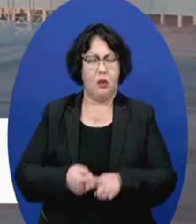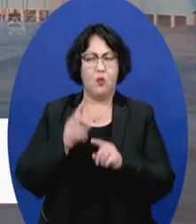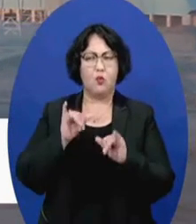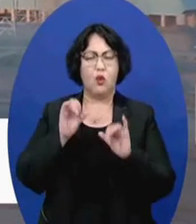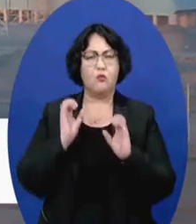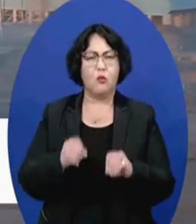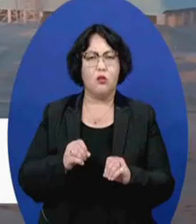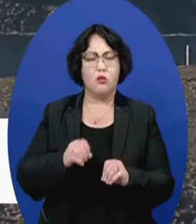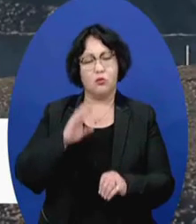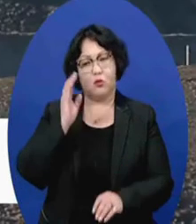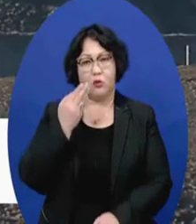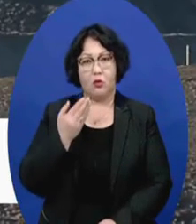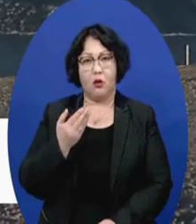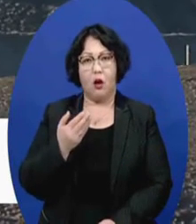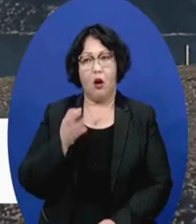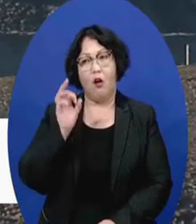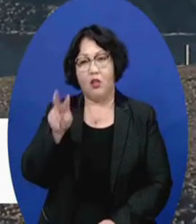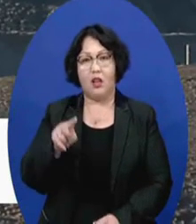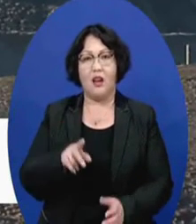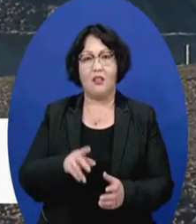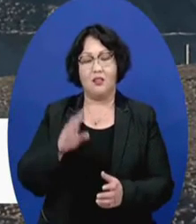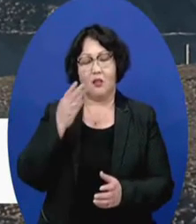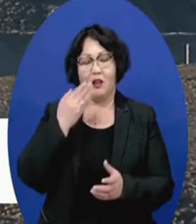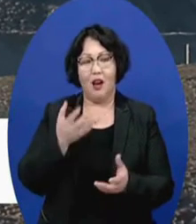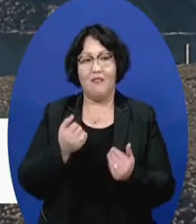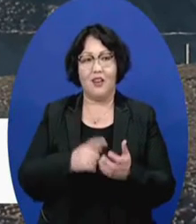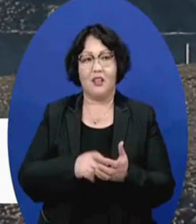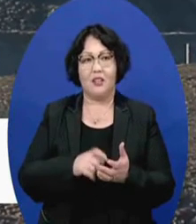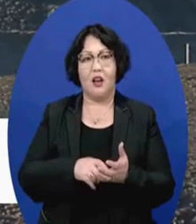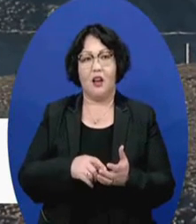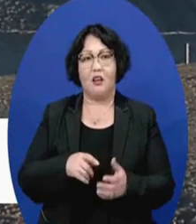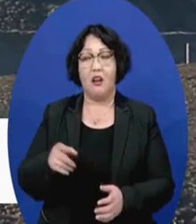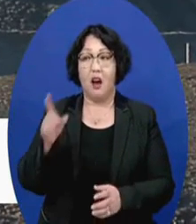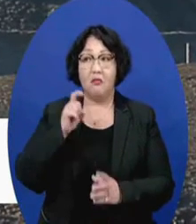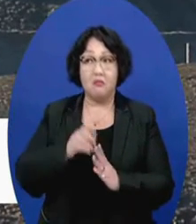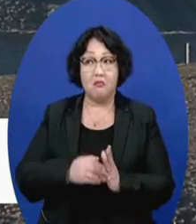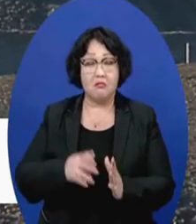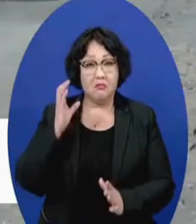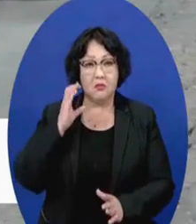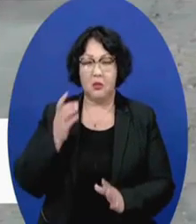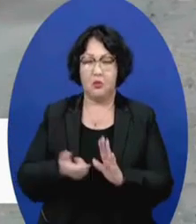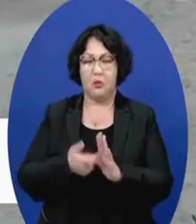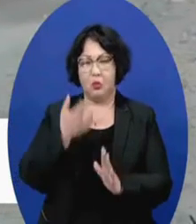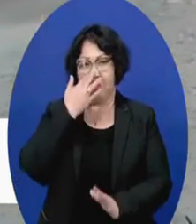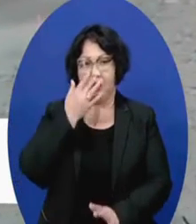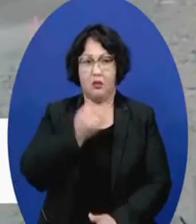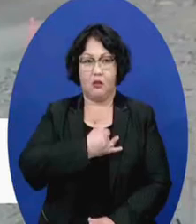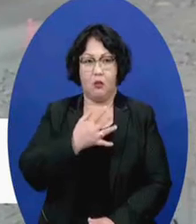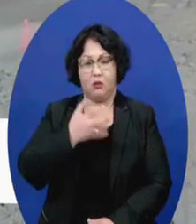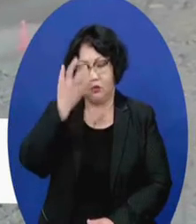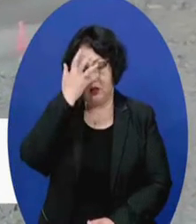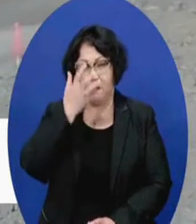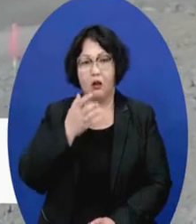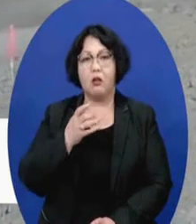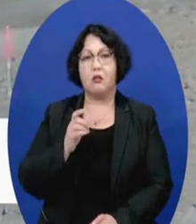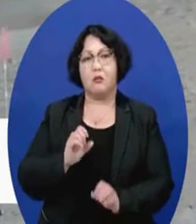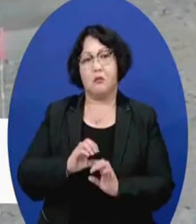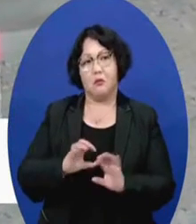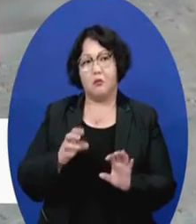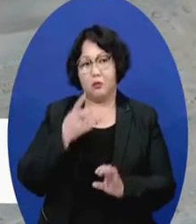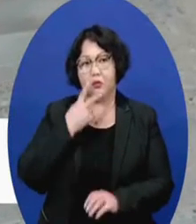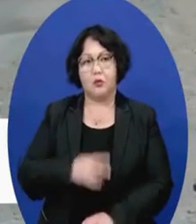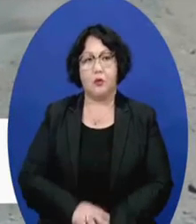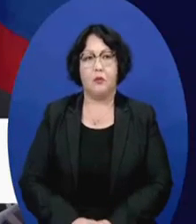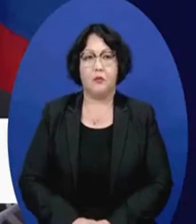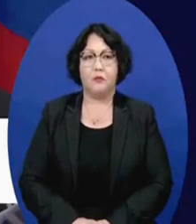хэтрэлтийн шалтгааныг тогтоох шаардлагатай хөрөнгө оруулагч талаас гаргасан тайлбар үндэслэл муутай байна гэж засгийн газрын ажлын хэсгийнхэн үзэж